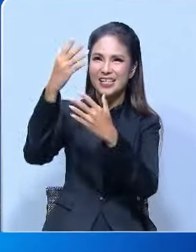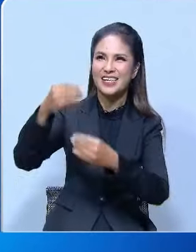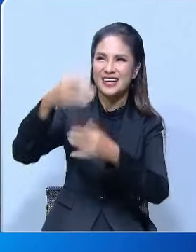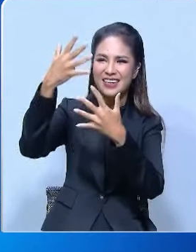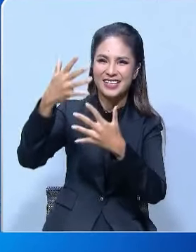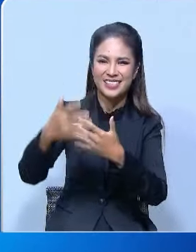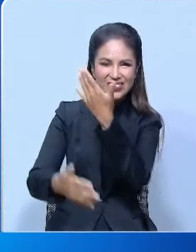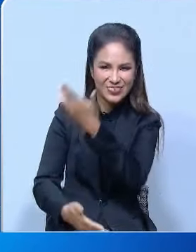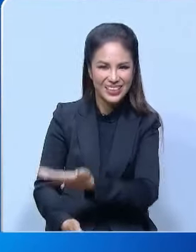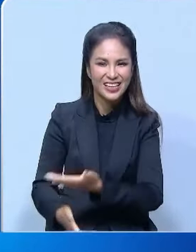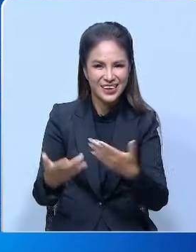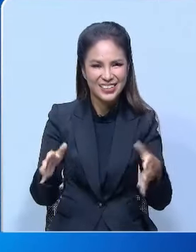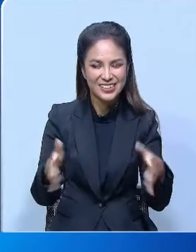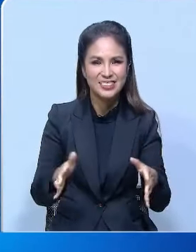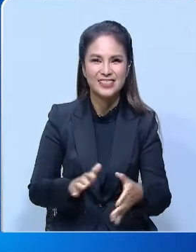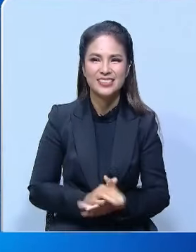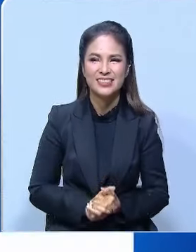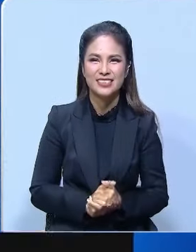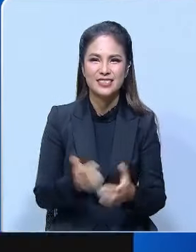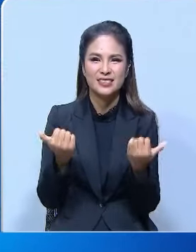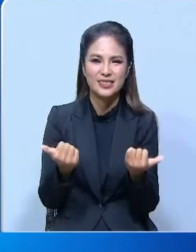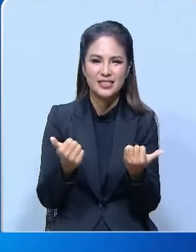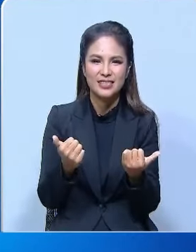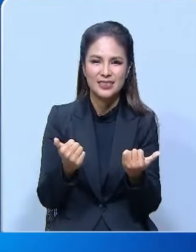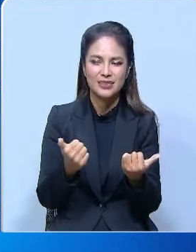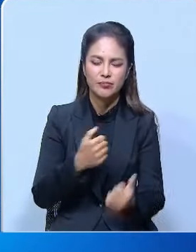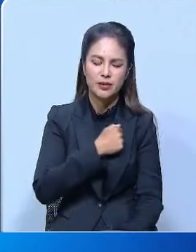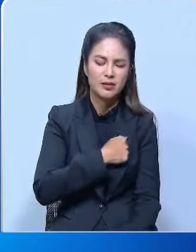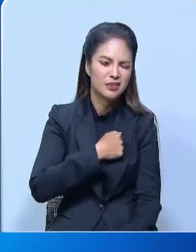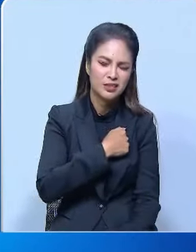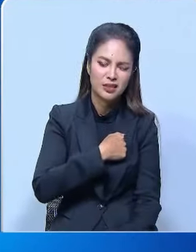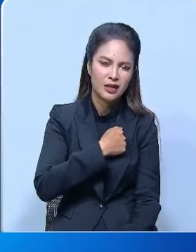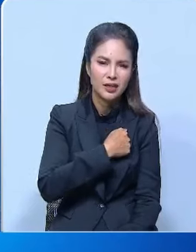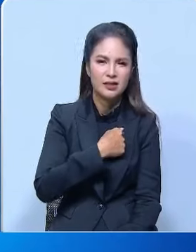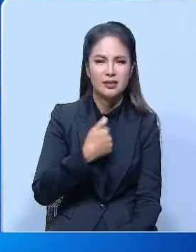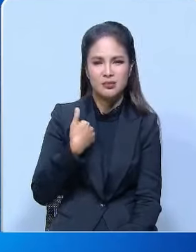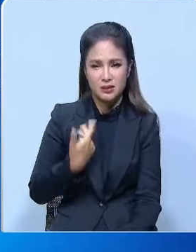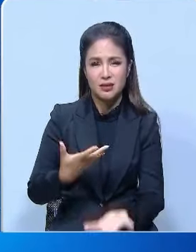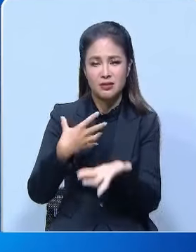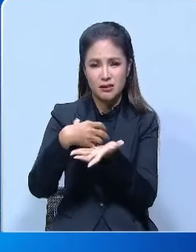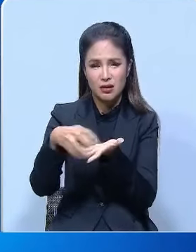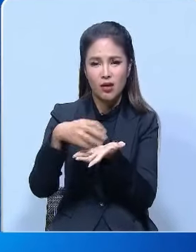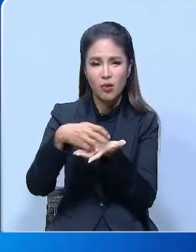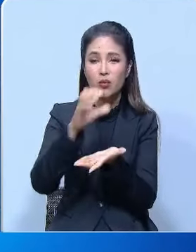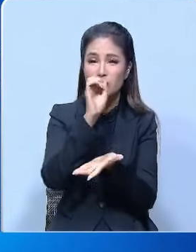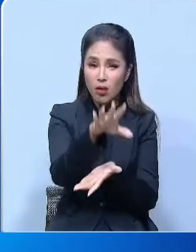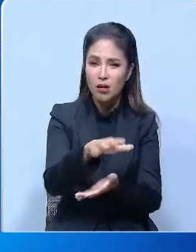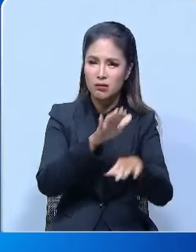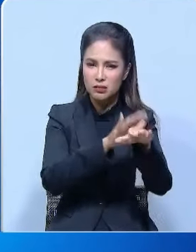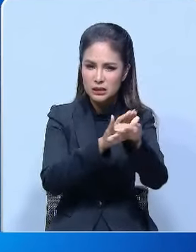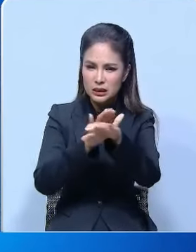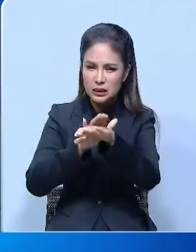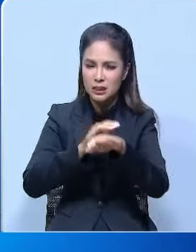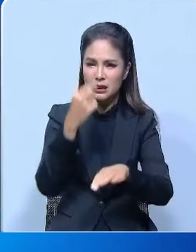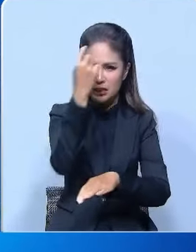ไปแล้วต้องบอกว่าเคสนี้สุดช้ำจริงๆก็เลยมาแฉผ่านทางโซเชียลนี่ละค่ะเตือนภัยสำหรับใครที่กำลัง